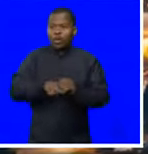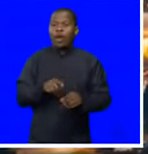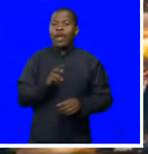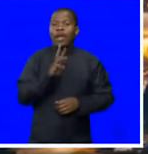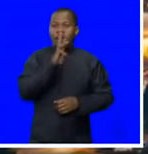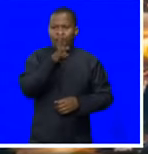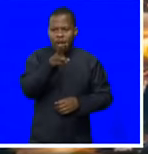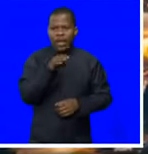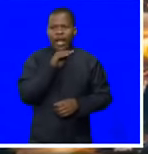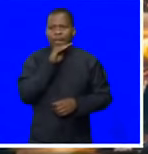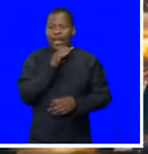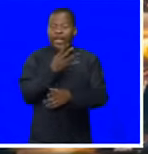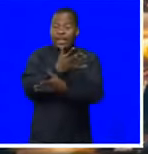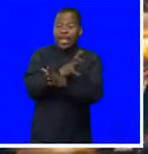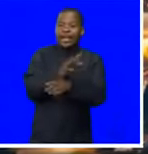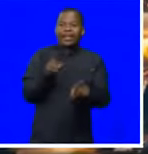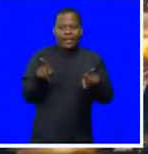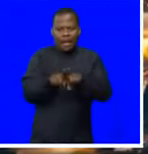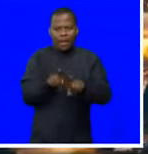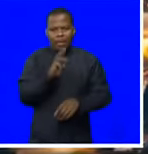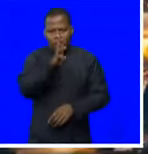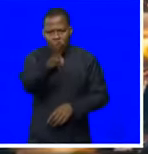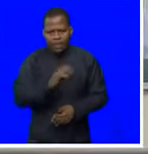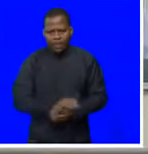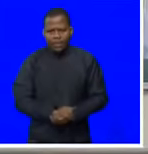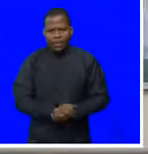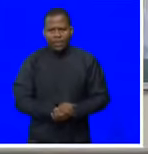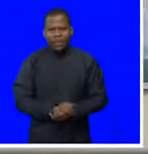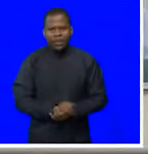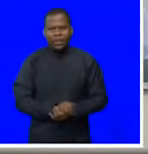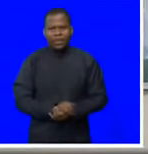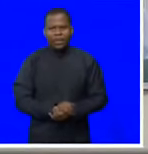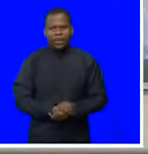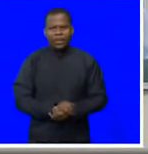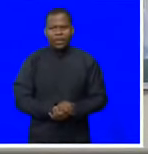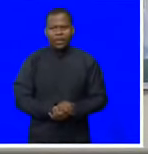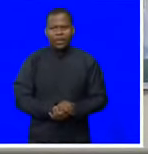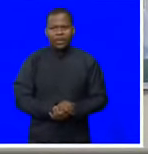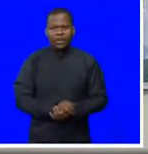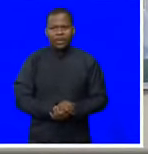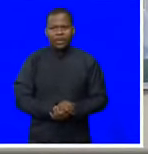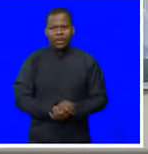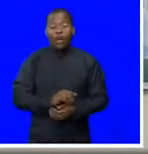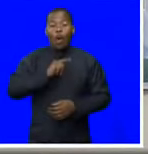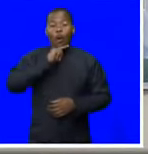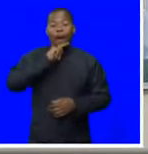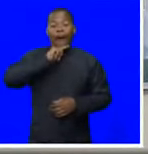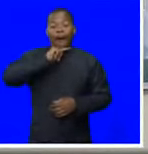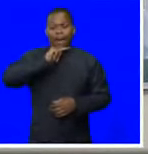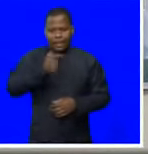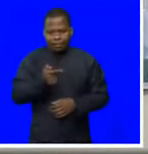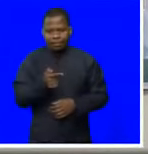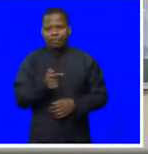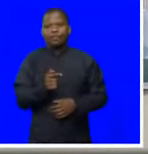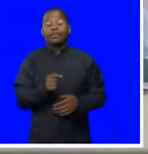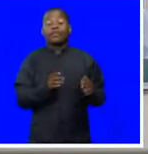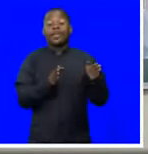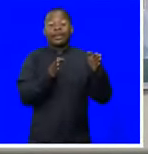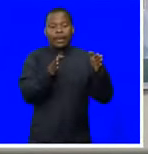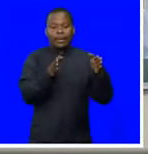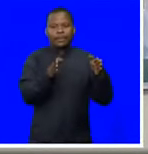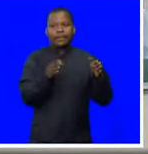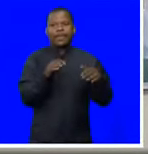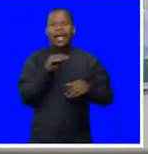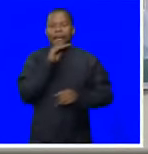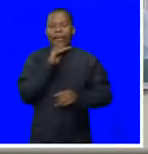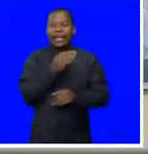ticelo tekubanga emaphoyisa kulo mnyango Umnyango wekulungisa nokucondisa timilo His Majesty's